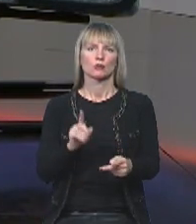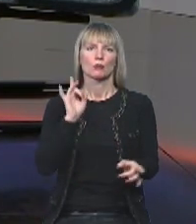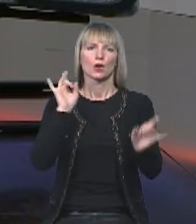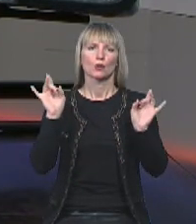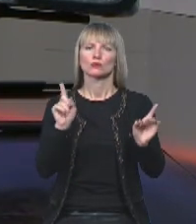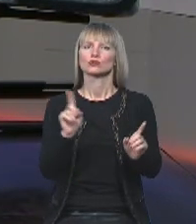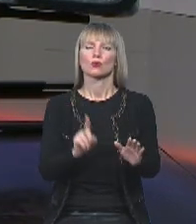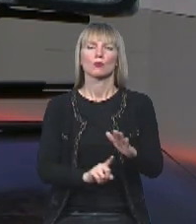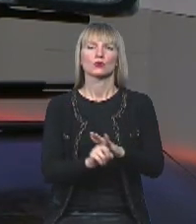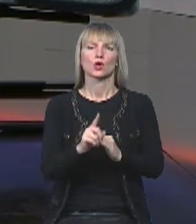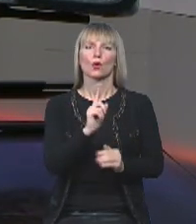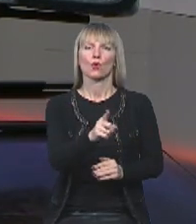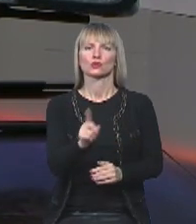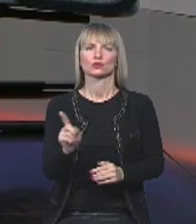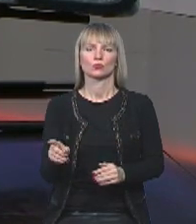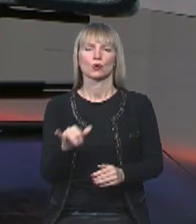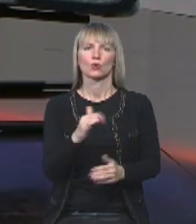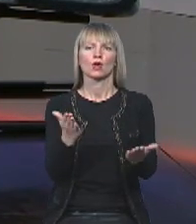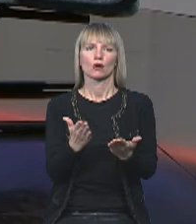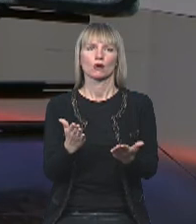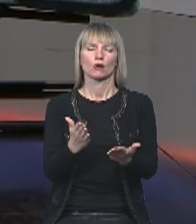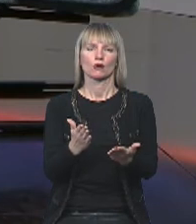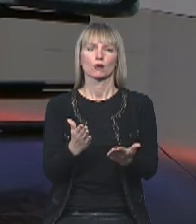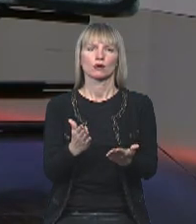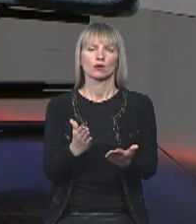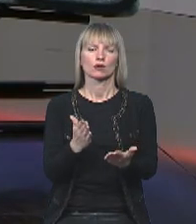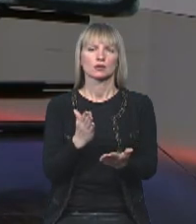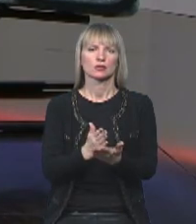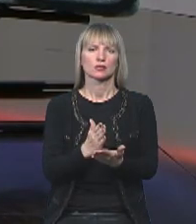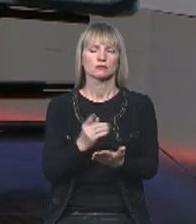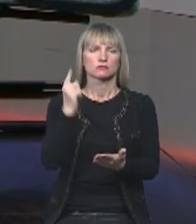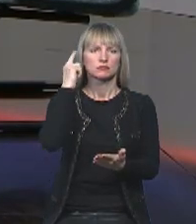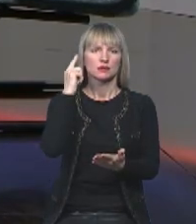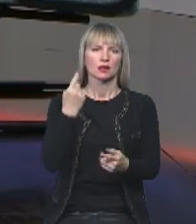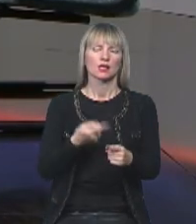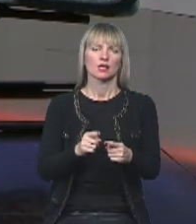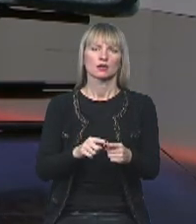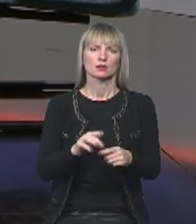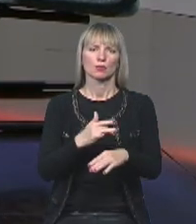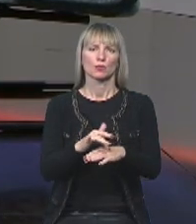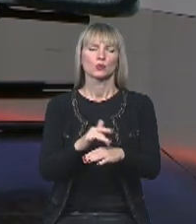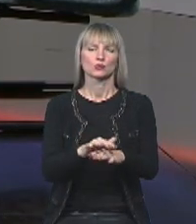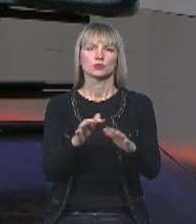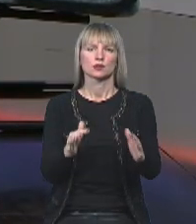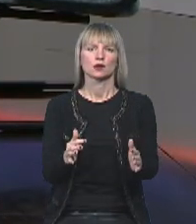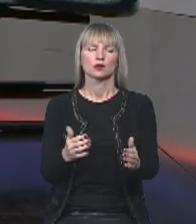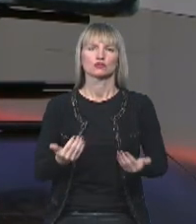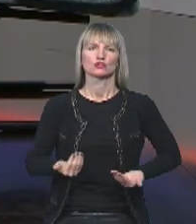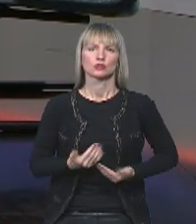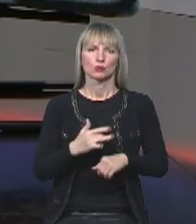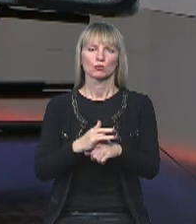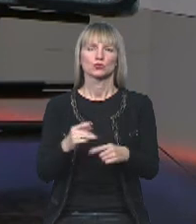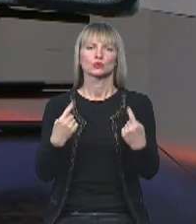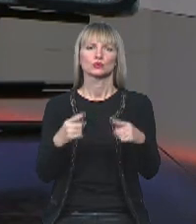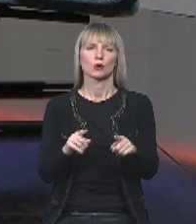а з чого починати кожному, у якого все-таки має дзинкнути в голові оця папочка сміття, тобто чи сміття, чи як життя сміття,